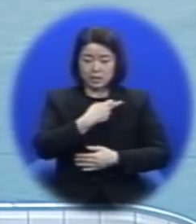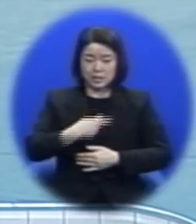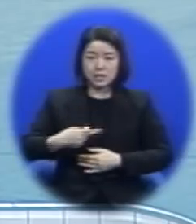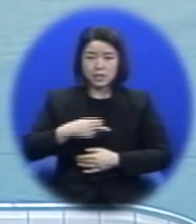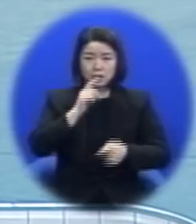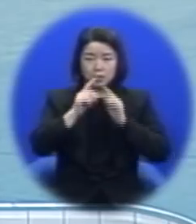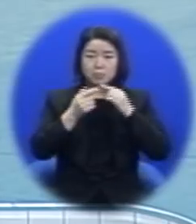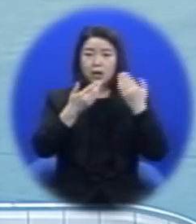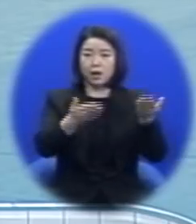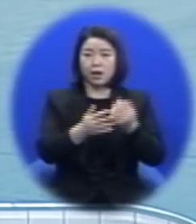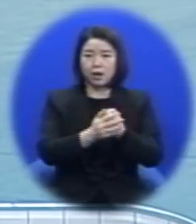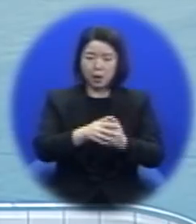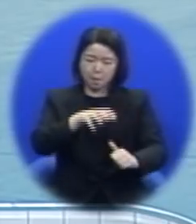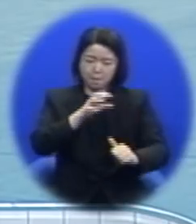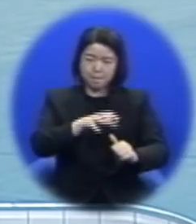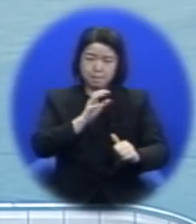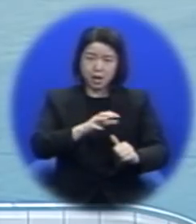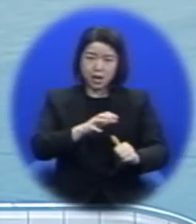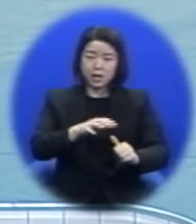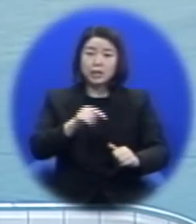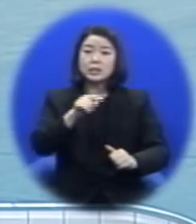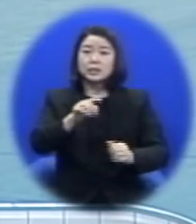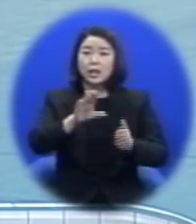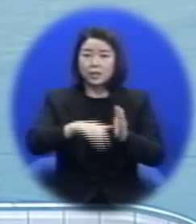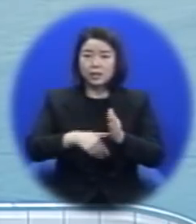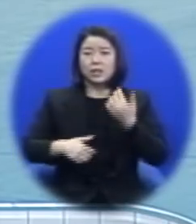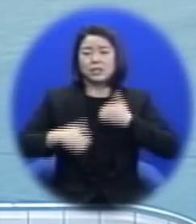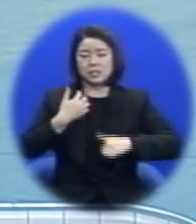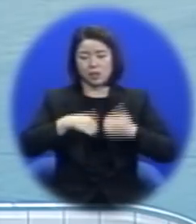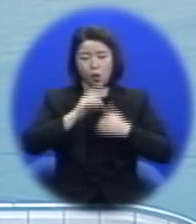말씀하셨어요. 핍박당하면 즐거워하라.